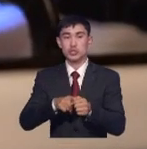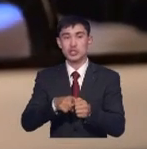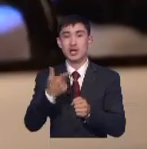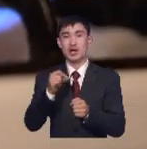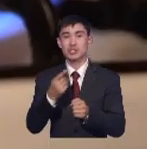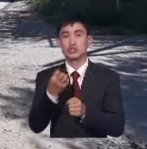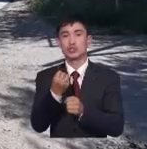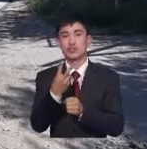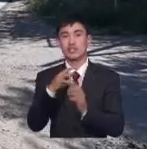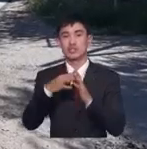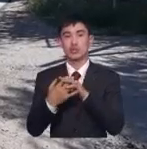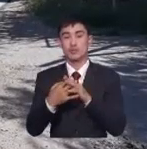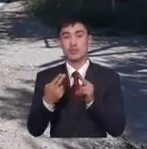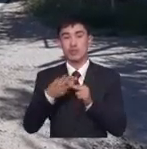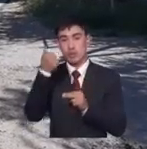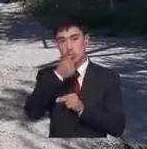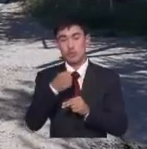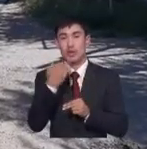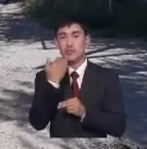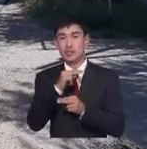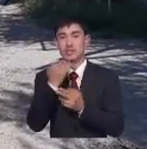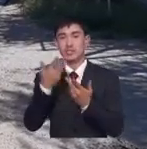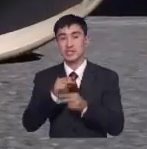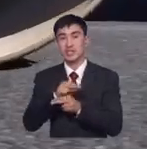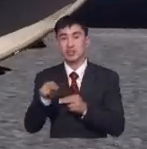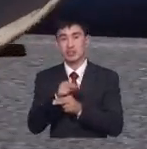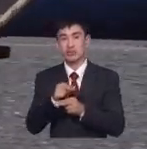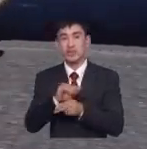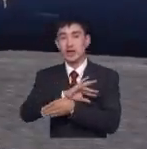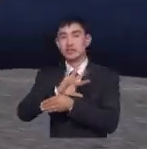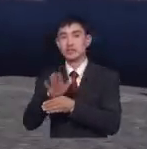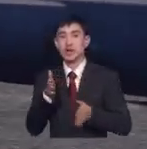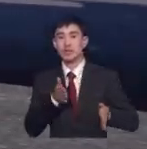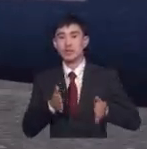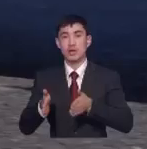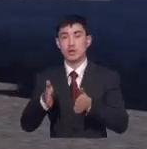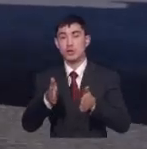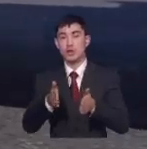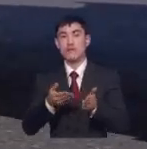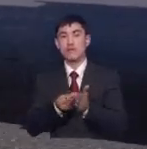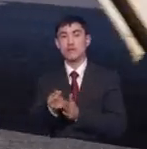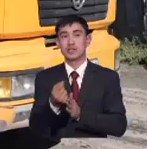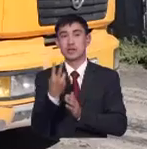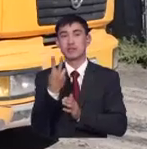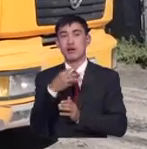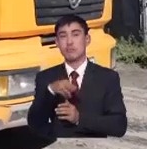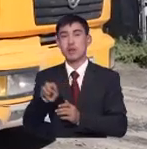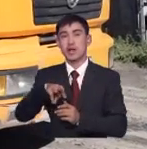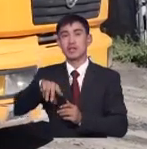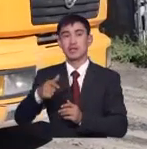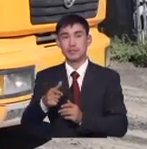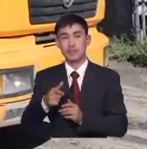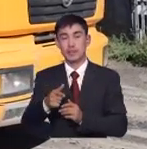газу ещё 12 сёл в этом году на капитальный средний ремонт и содержание автомобильных дорог выделено около 2 млрд